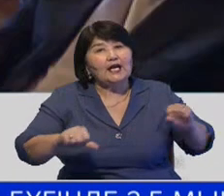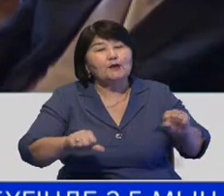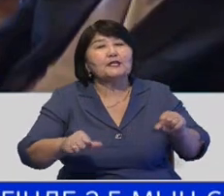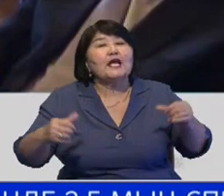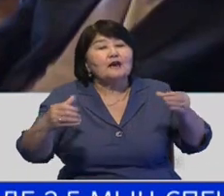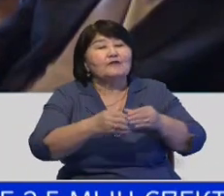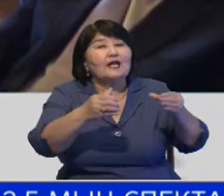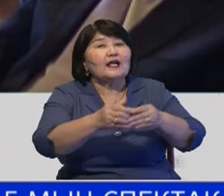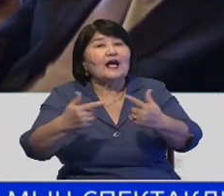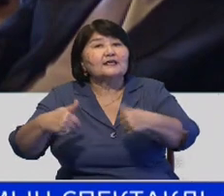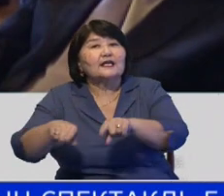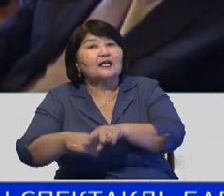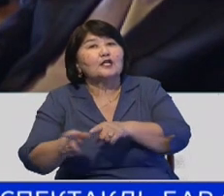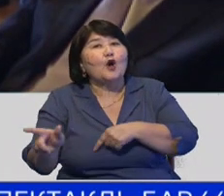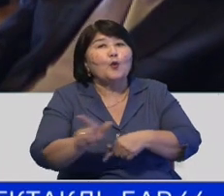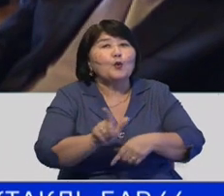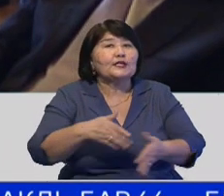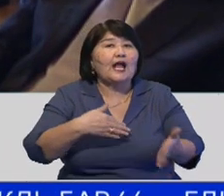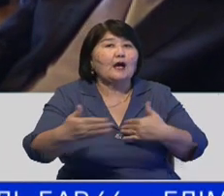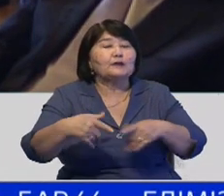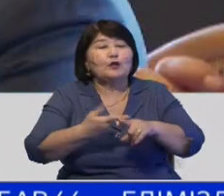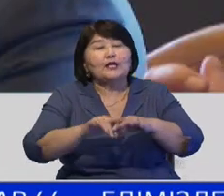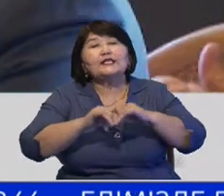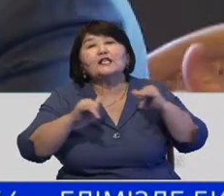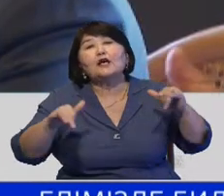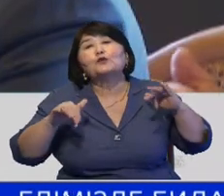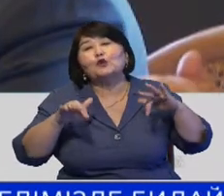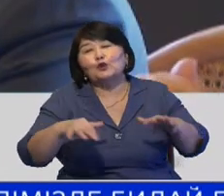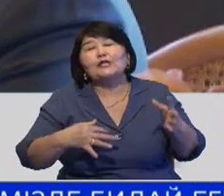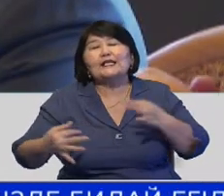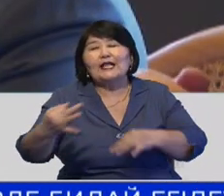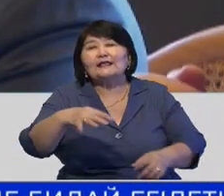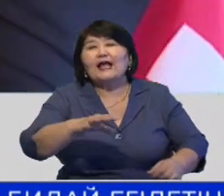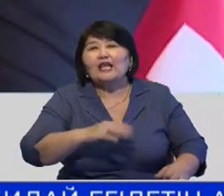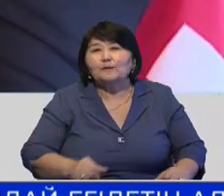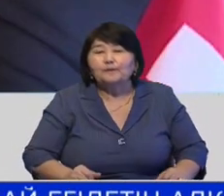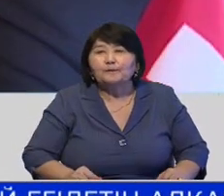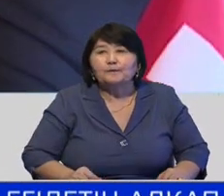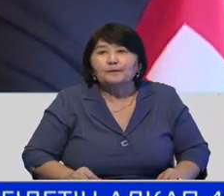партиялық фракциялар арасындағы өзара ықпалдастықты одан ары дамыту жолдарын талқылады.